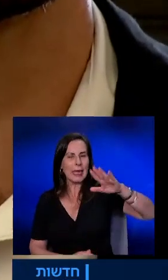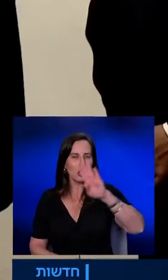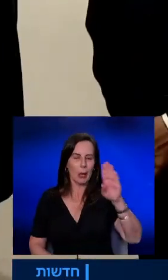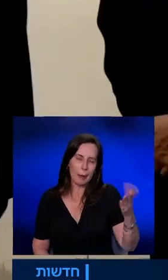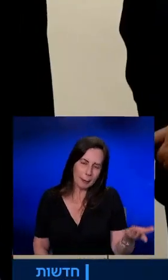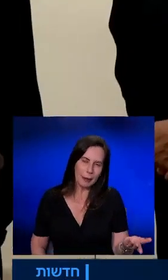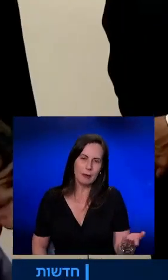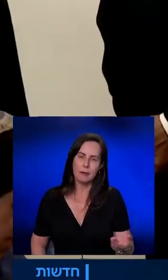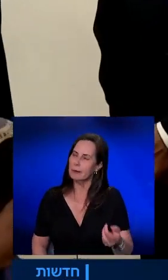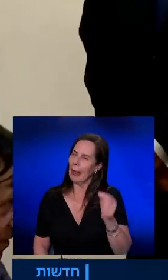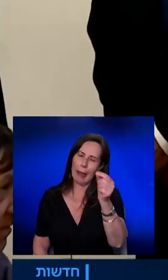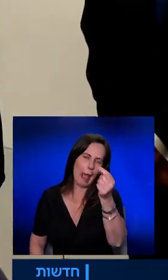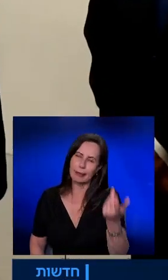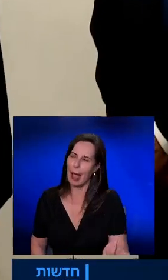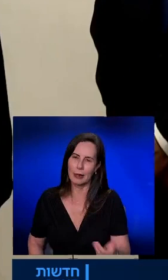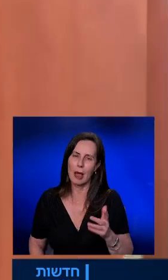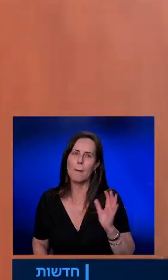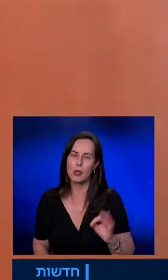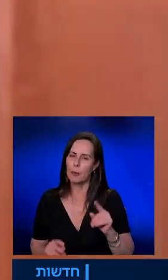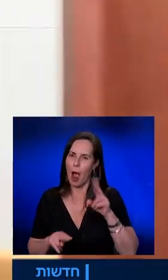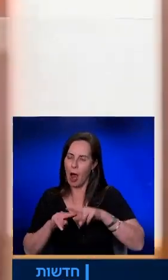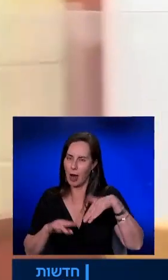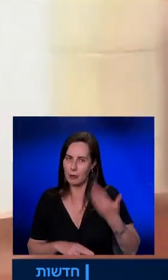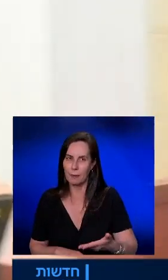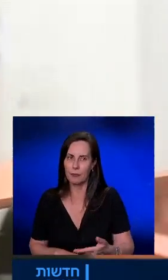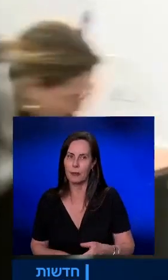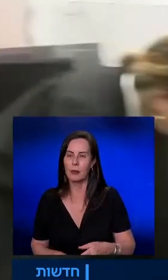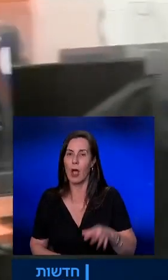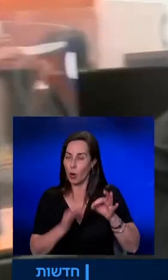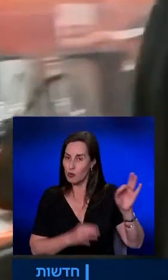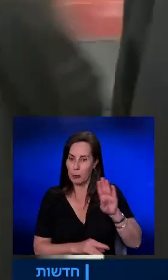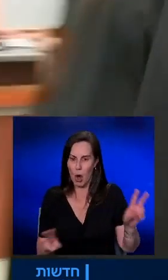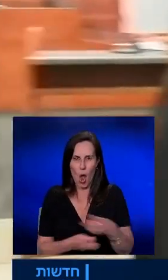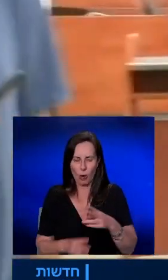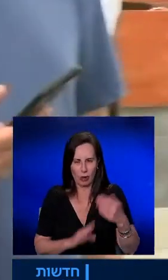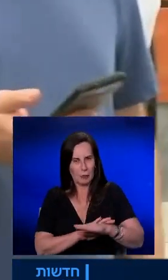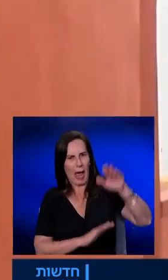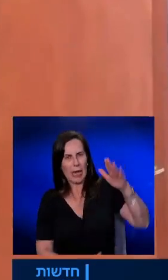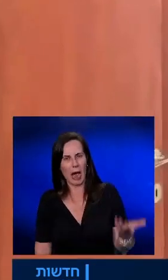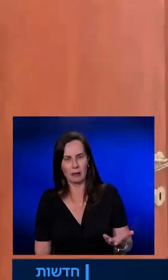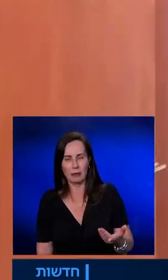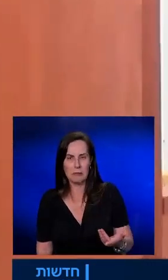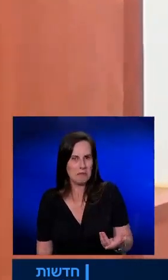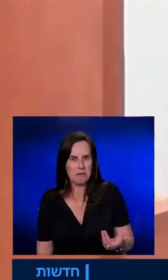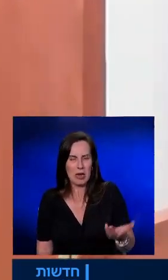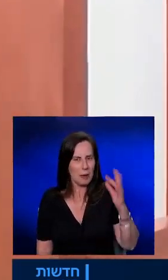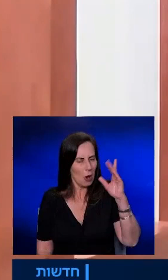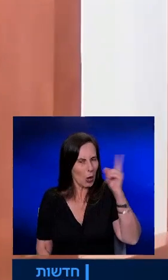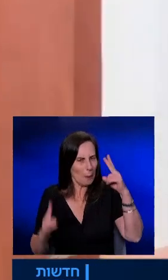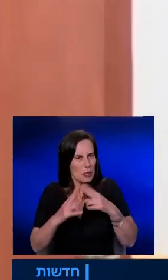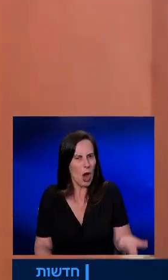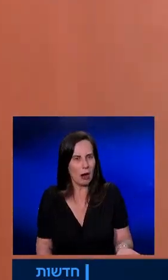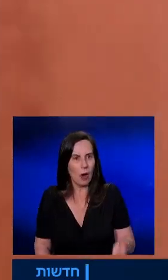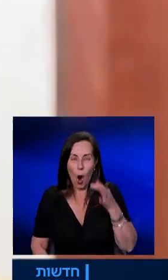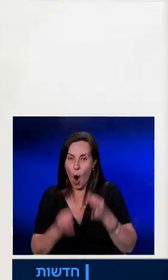שיהיה קטן בהרבה ממה שהגיע בהמשך. ההגנה אומרת שלא ייתכן שהייתה תנועת יד כי ספק אם הייתה פגישה. עורך